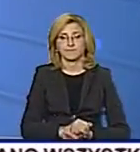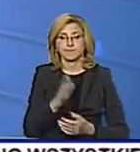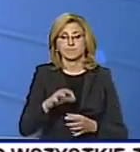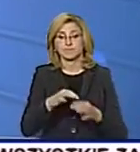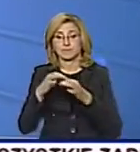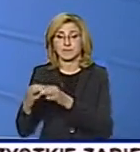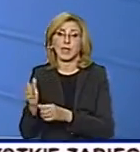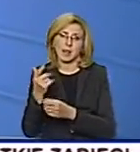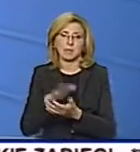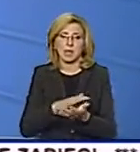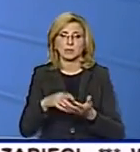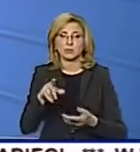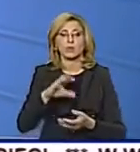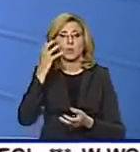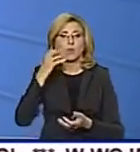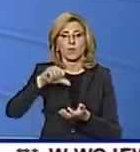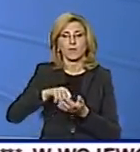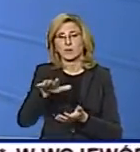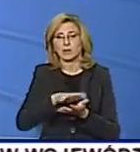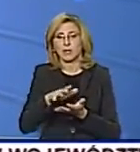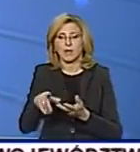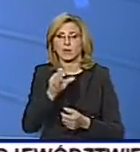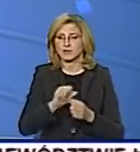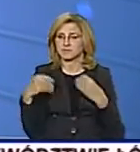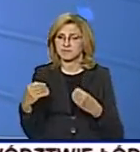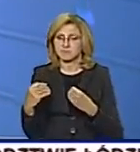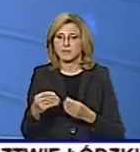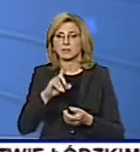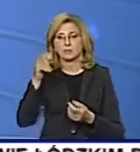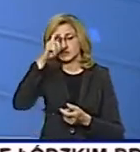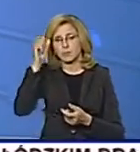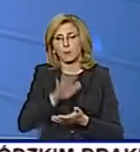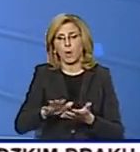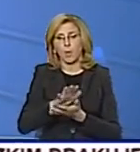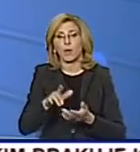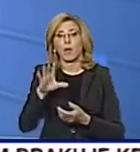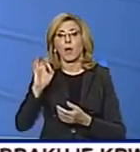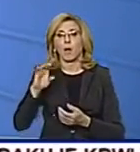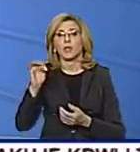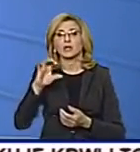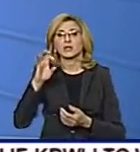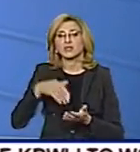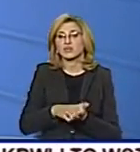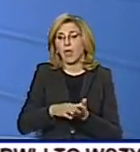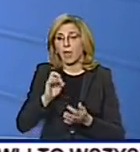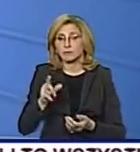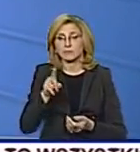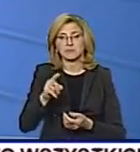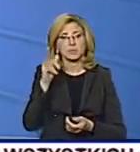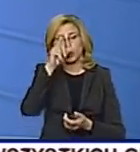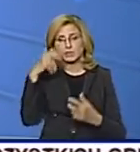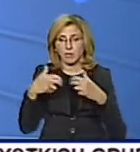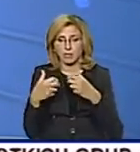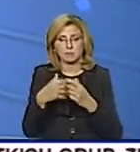W ciągu kilku miesięcy stała się lokalnym fenomenem społecznym. Na stronie internetowej Old Sieradz internauci gromadzą